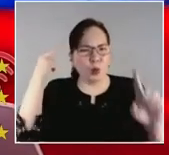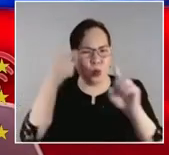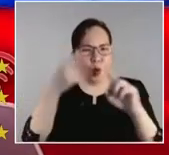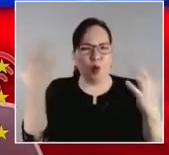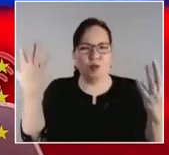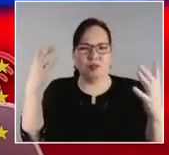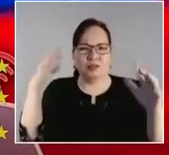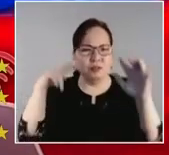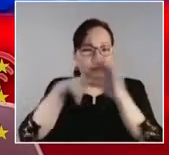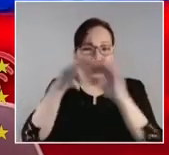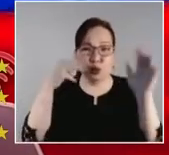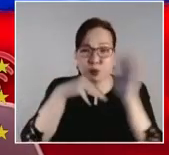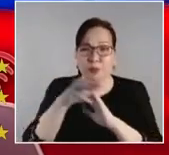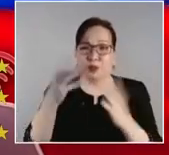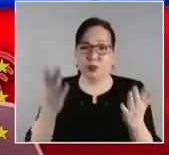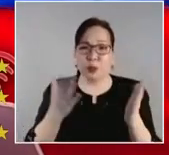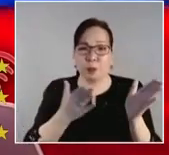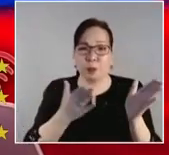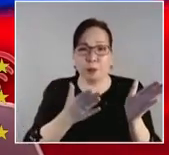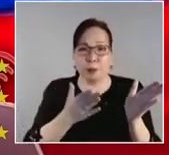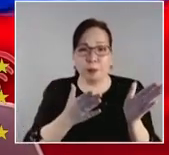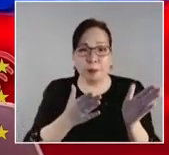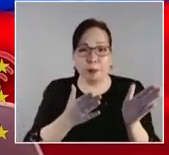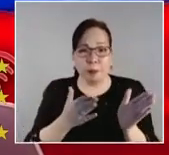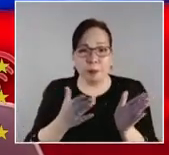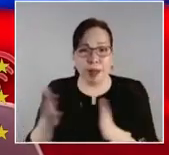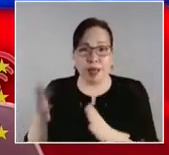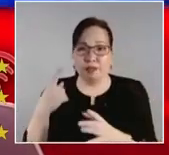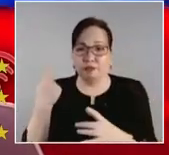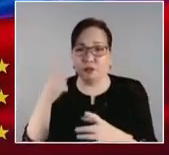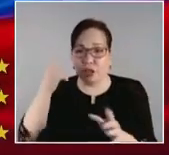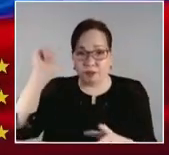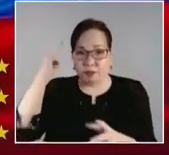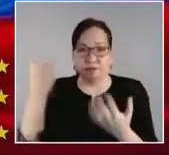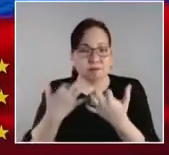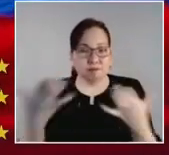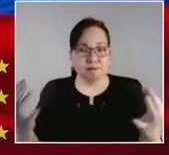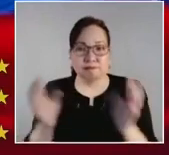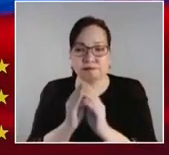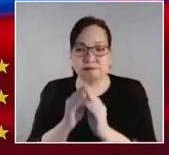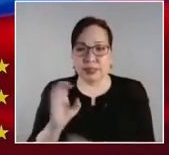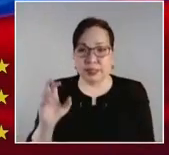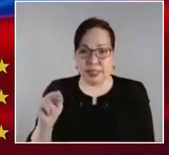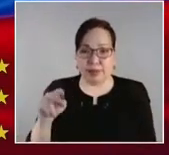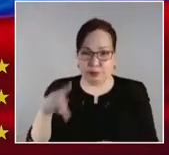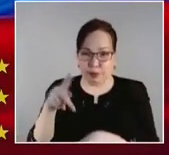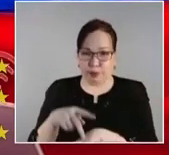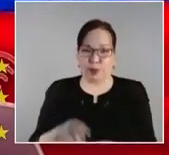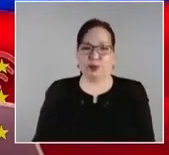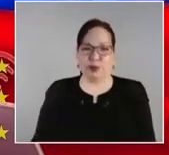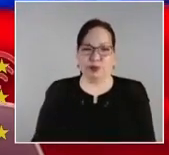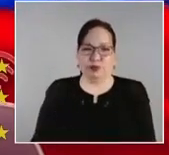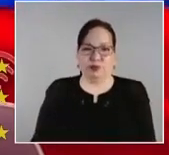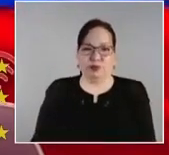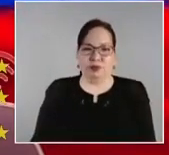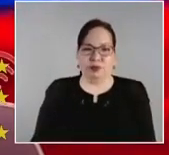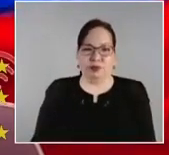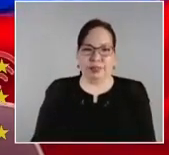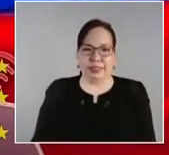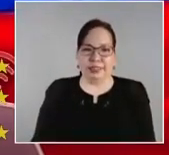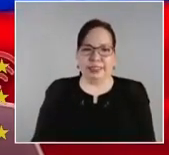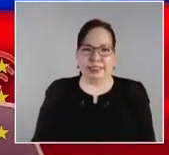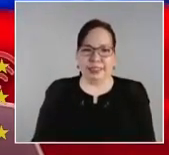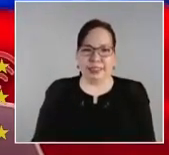government before you know, the audience of the CNN Philippines. Isa pong and malaking... And the